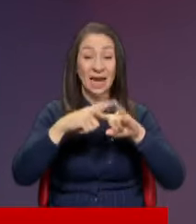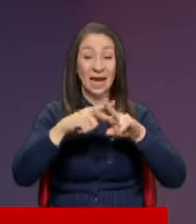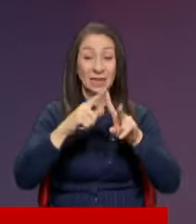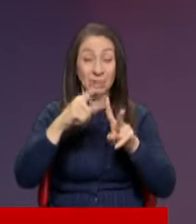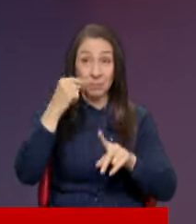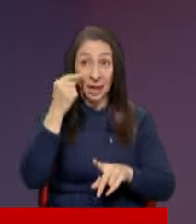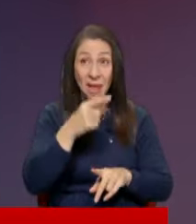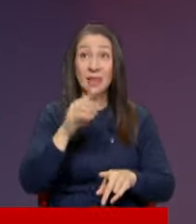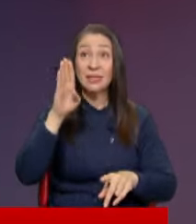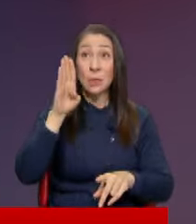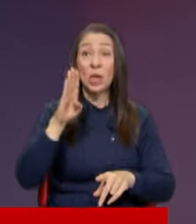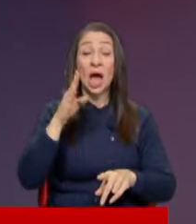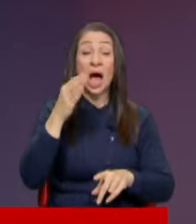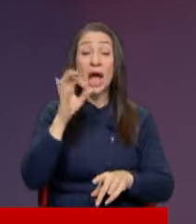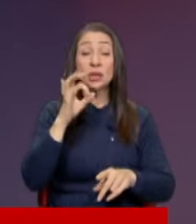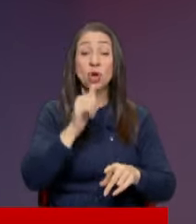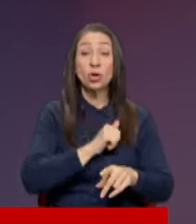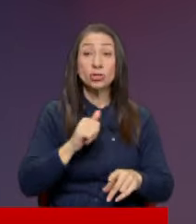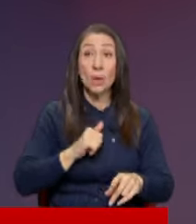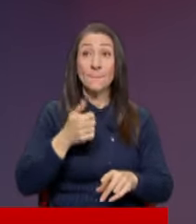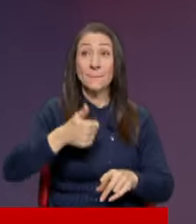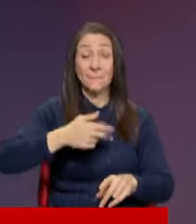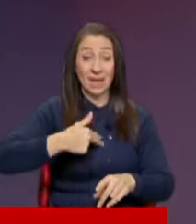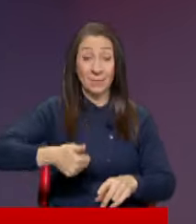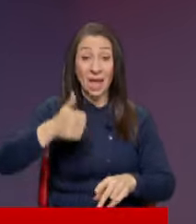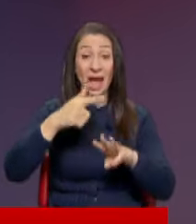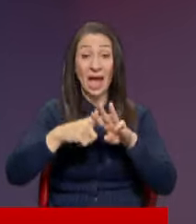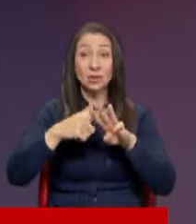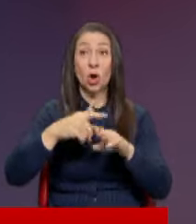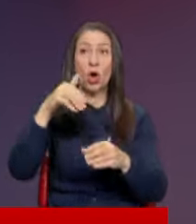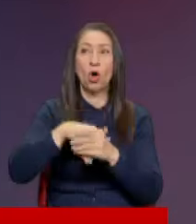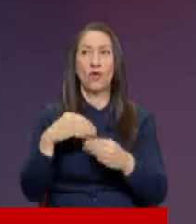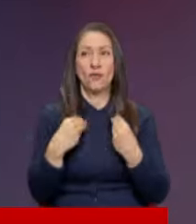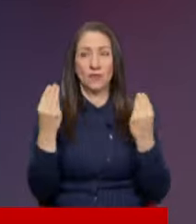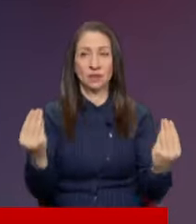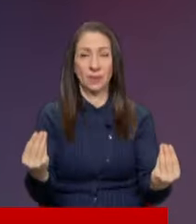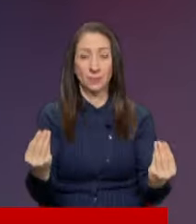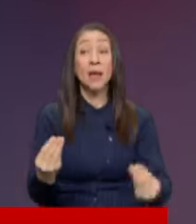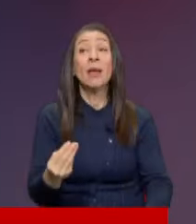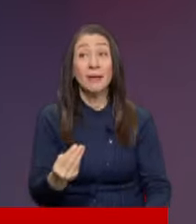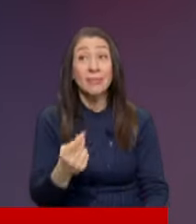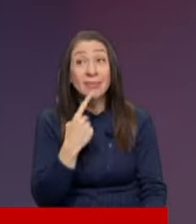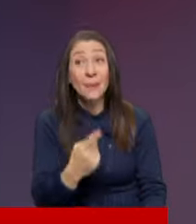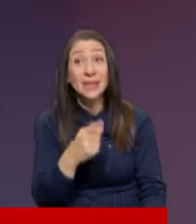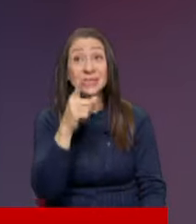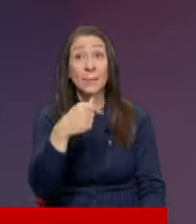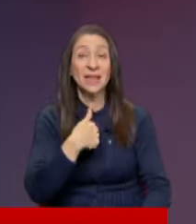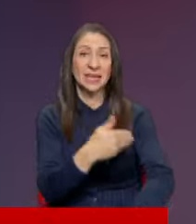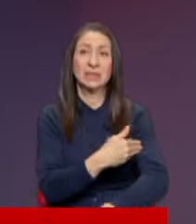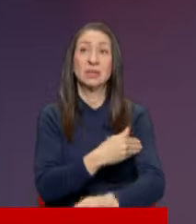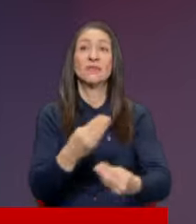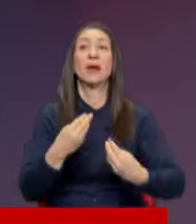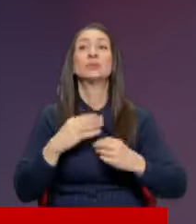Demokrat Parti'nin Altınordu Belediye Başkan Adayı Ertuğrul Koça oy kullanacağım Demek ki bu durumda sen bana hizmet